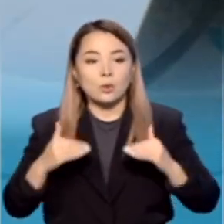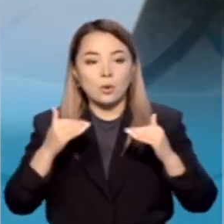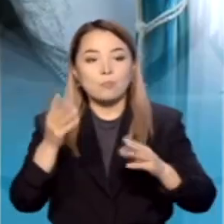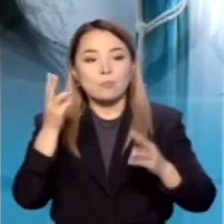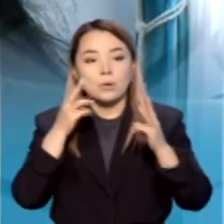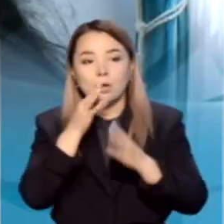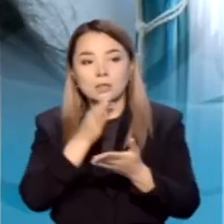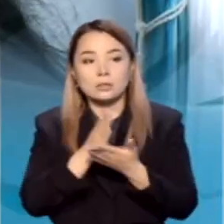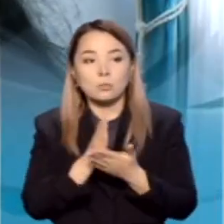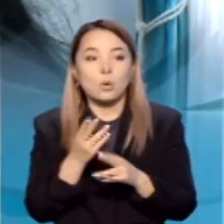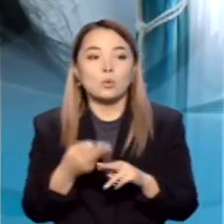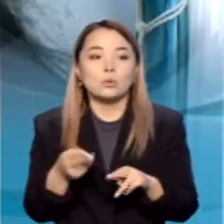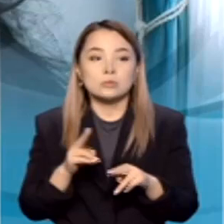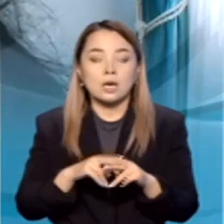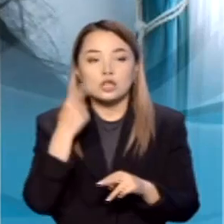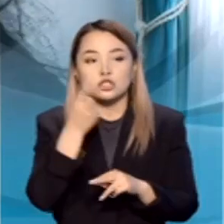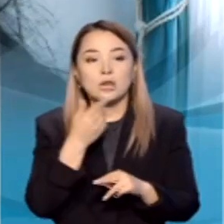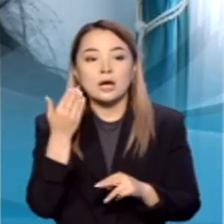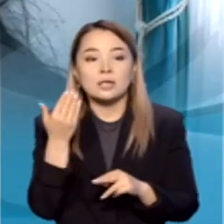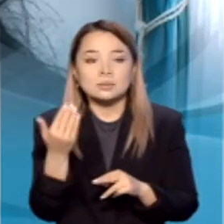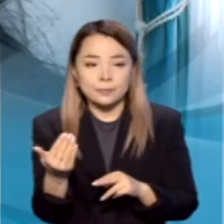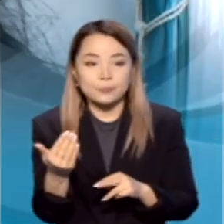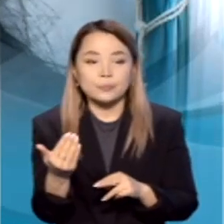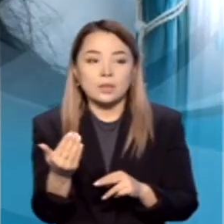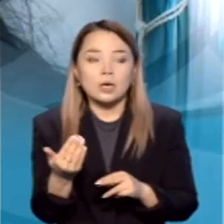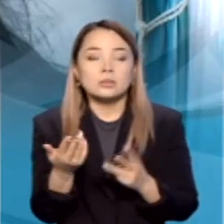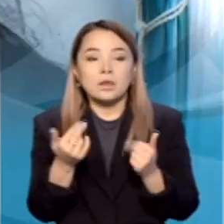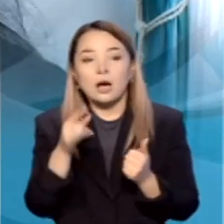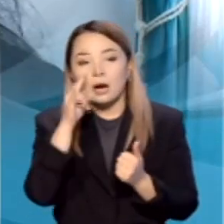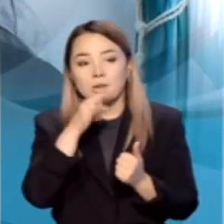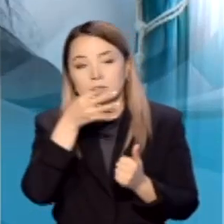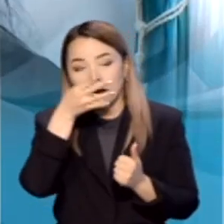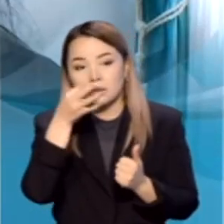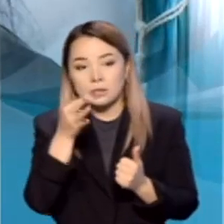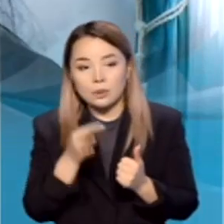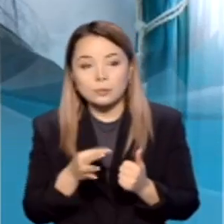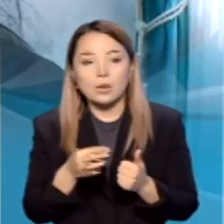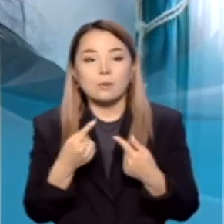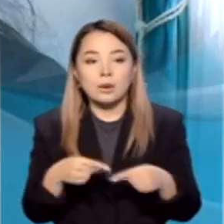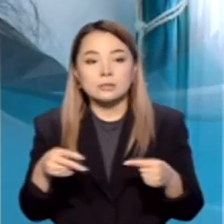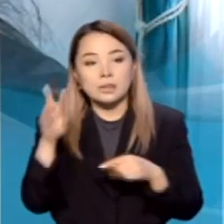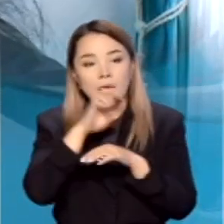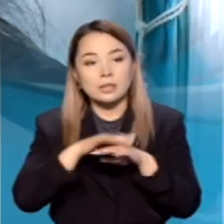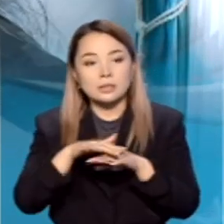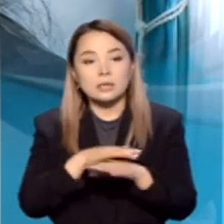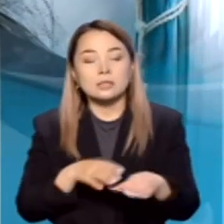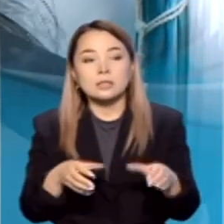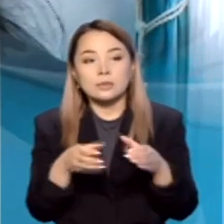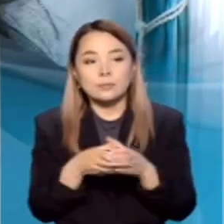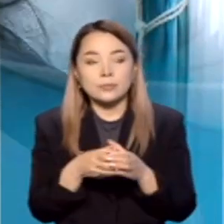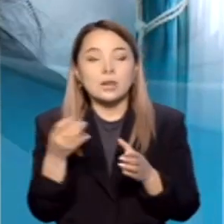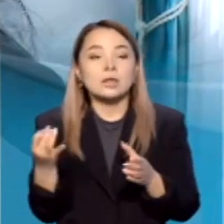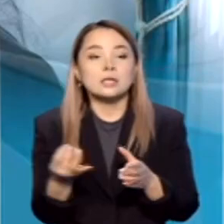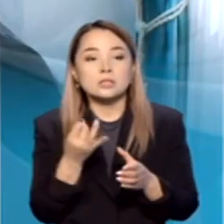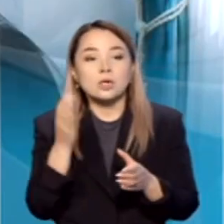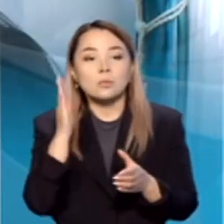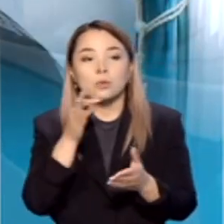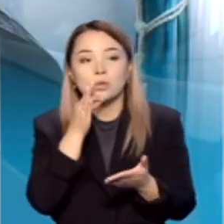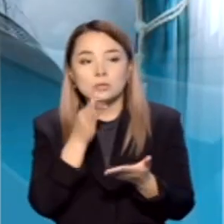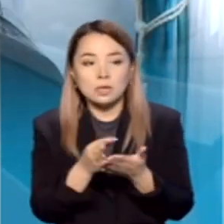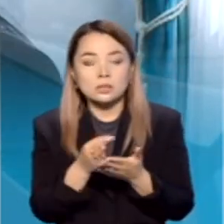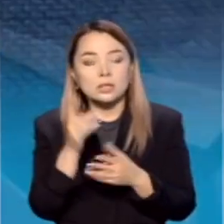моделіміз бар. Сол жағынан шынменен Қазақстан тәжірибесі басқа елдерге қызықты болады